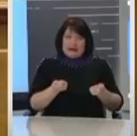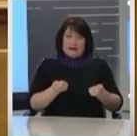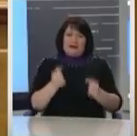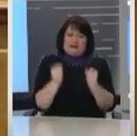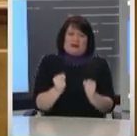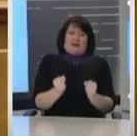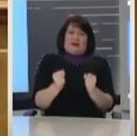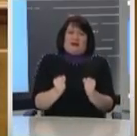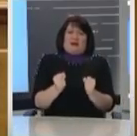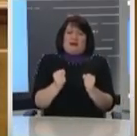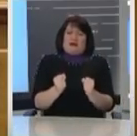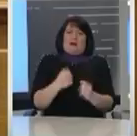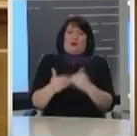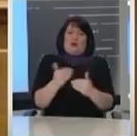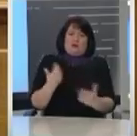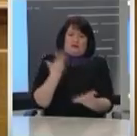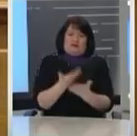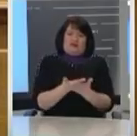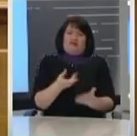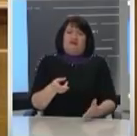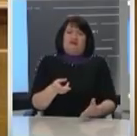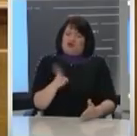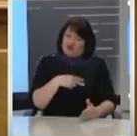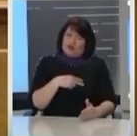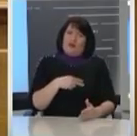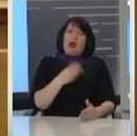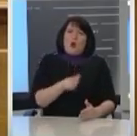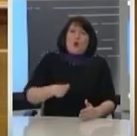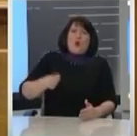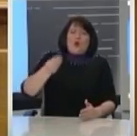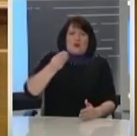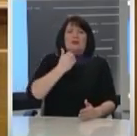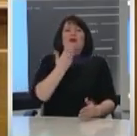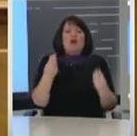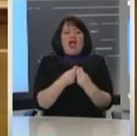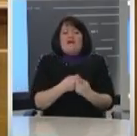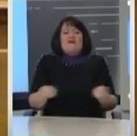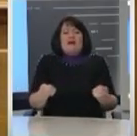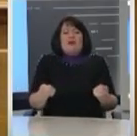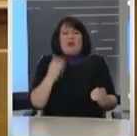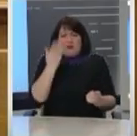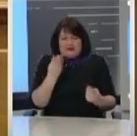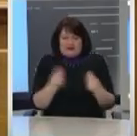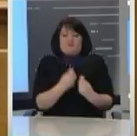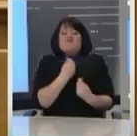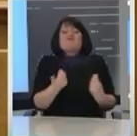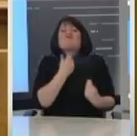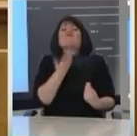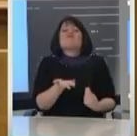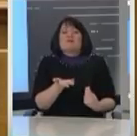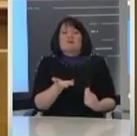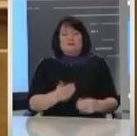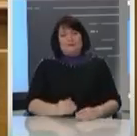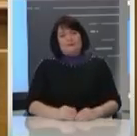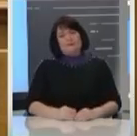ζητούν. Ακόμα και τα σωστά που σας ζητούν, δεν μπορείτε να τα εφαρμόσετε, διότι δεν τα πιστεύετε. Όπως